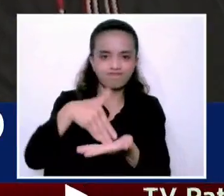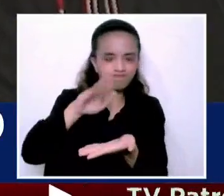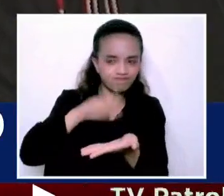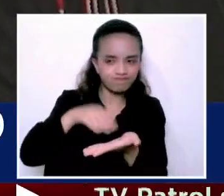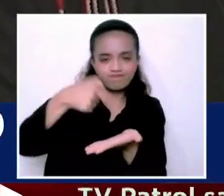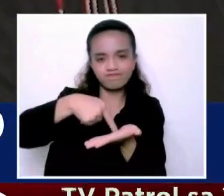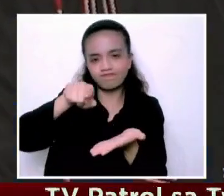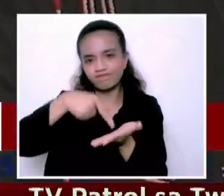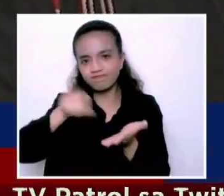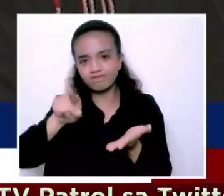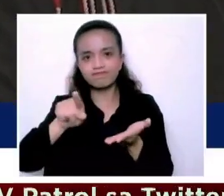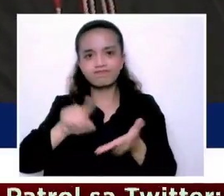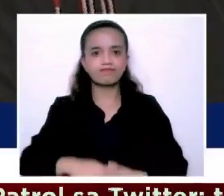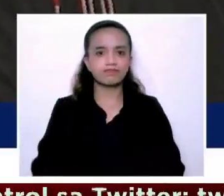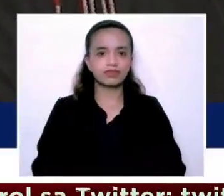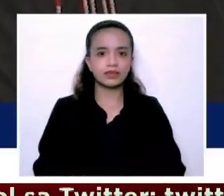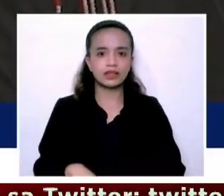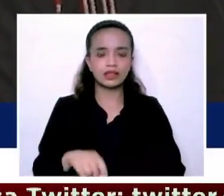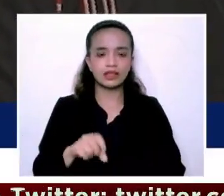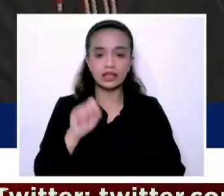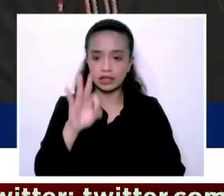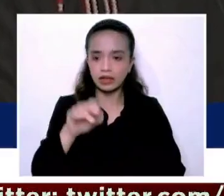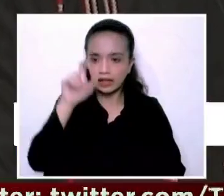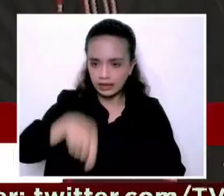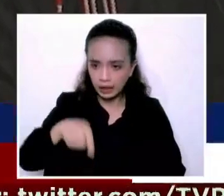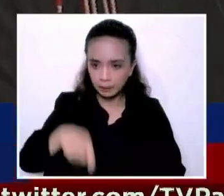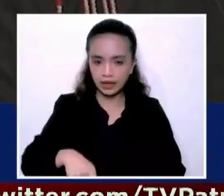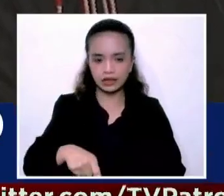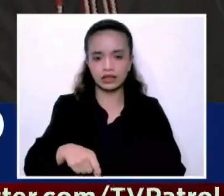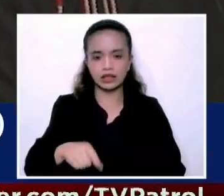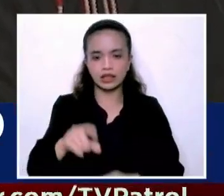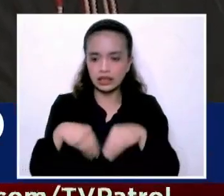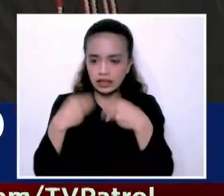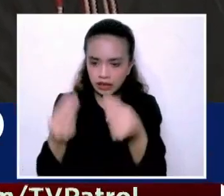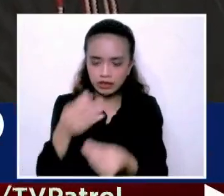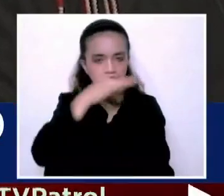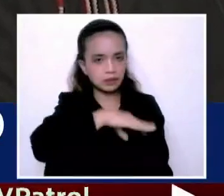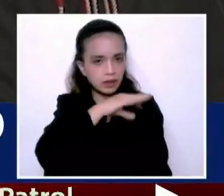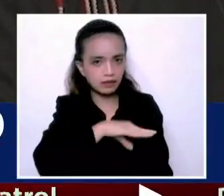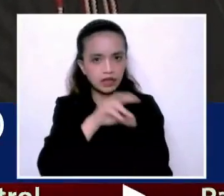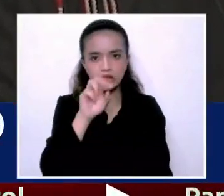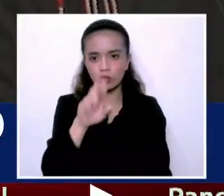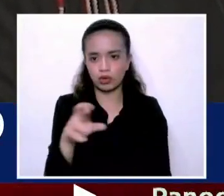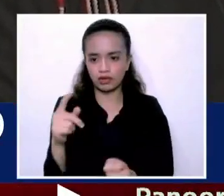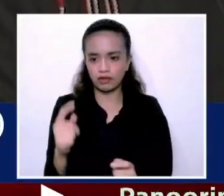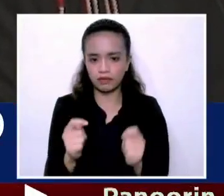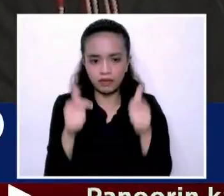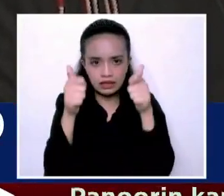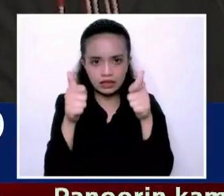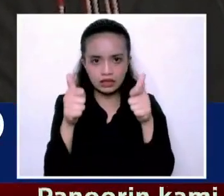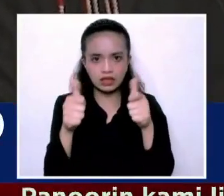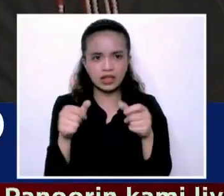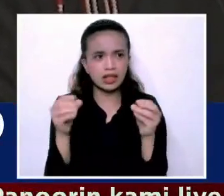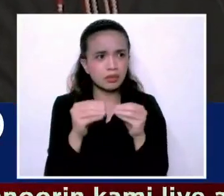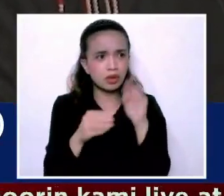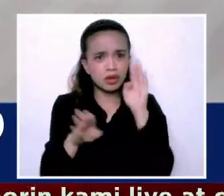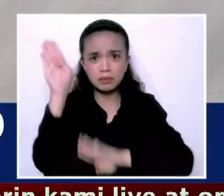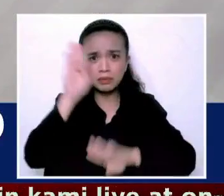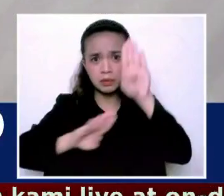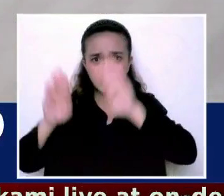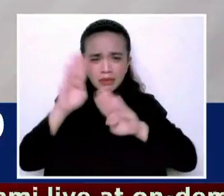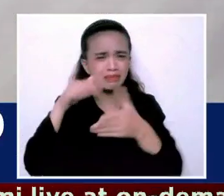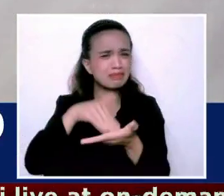na mapunta sa profit o kaya magkaroon ng ROI ng mas mabilis, mas pinoproblema pa natin kasi ang taas talaga ng bill